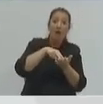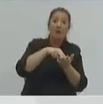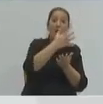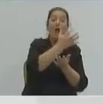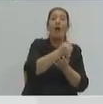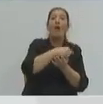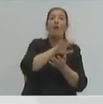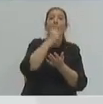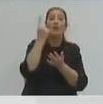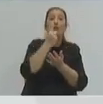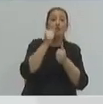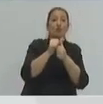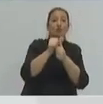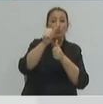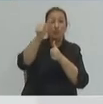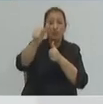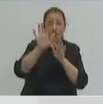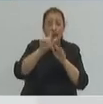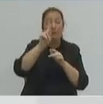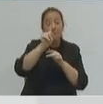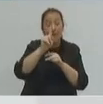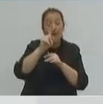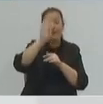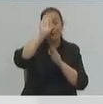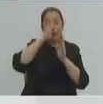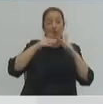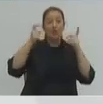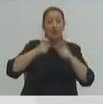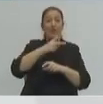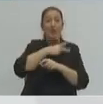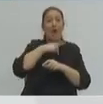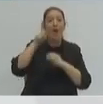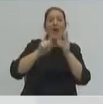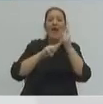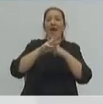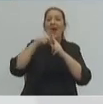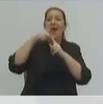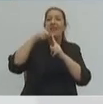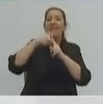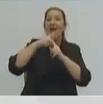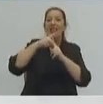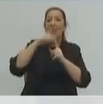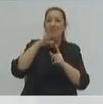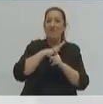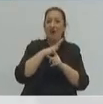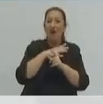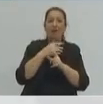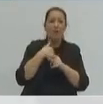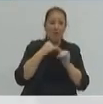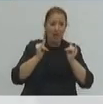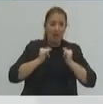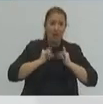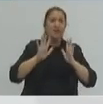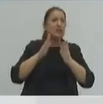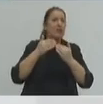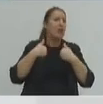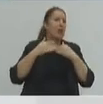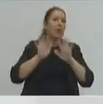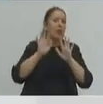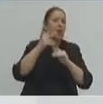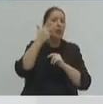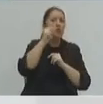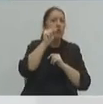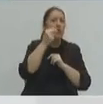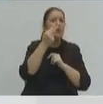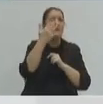düşünün. Bir de İstanbul Büyükşehir Belediyesi'nin oralara İETT seferleri var. Bundan rahatsız değiliz. Bakın 3.75